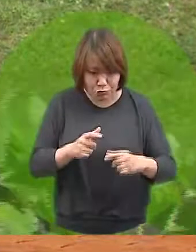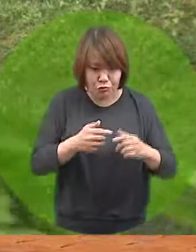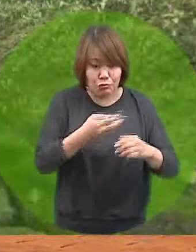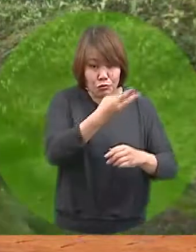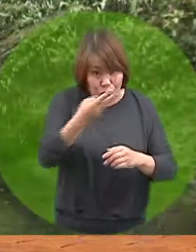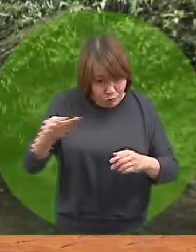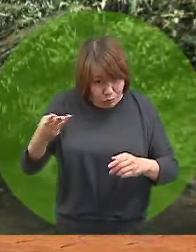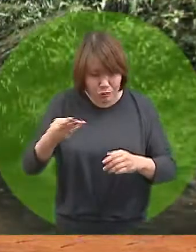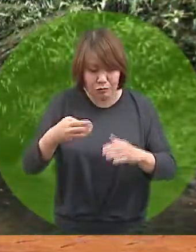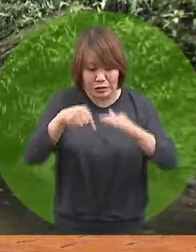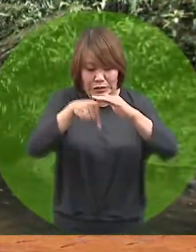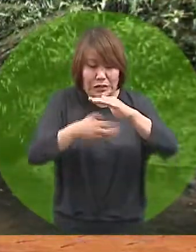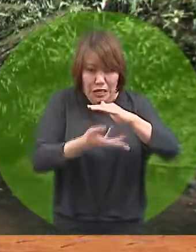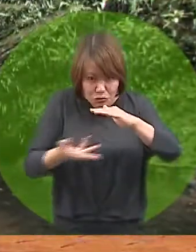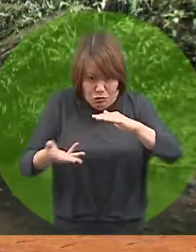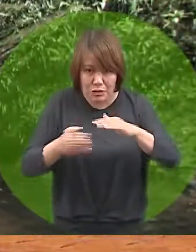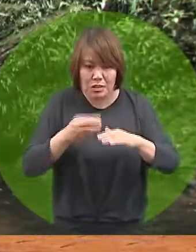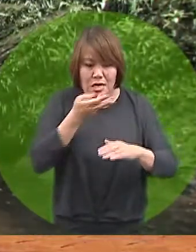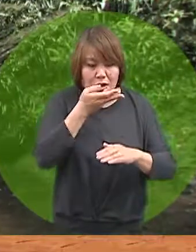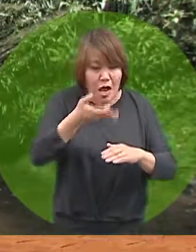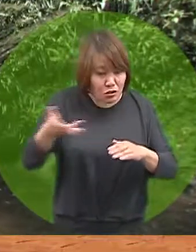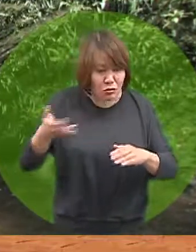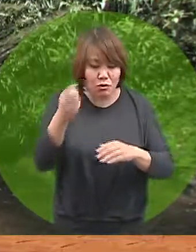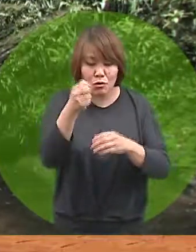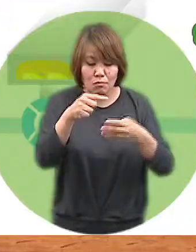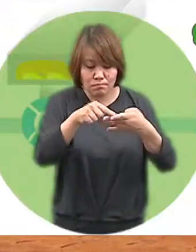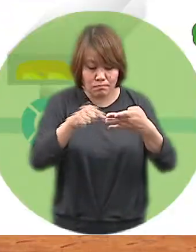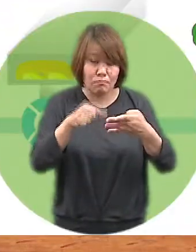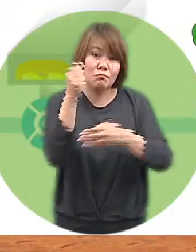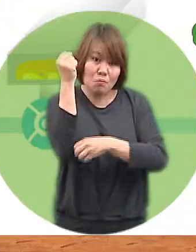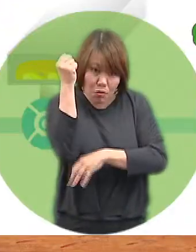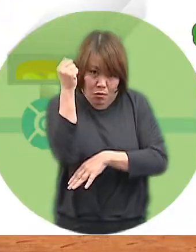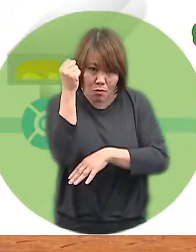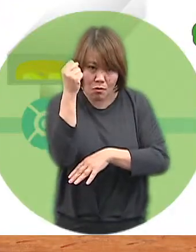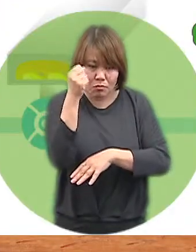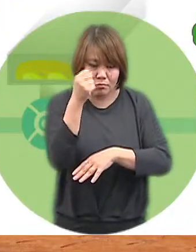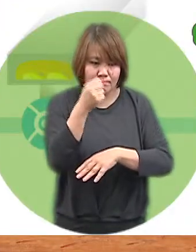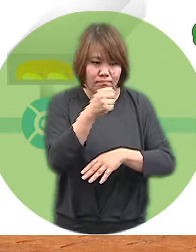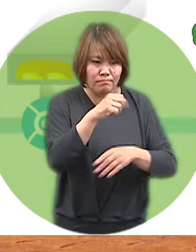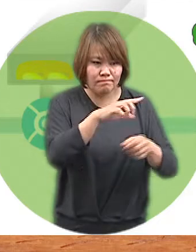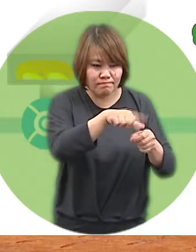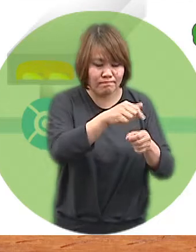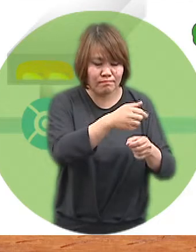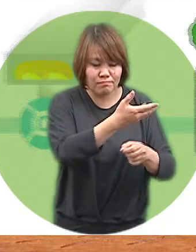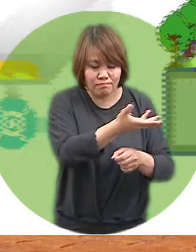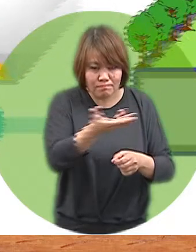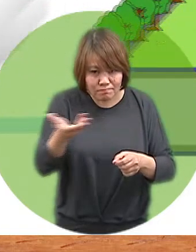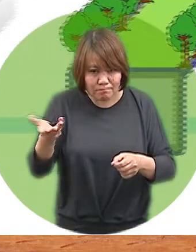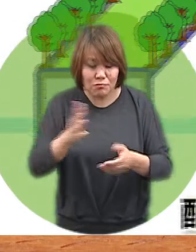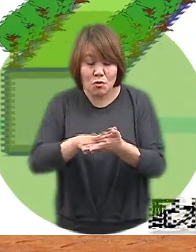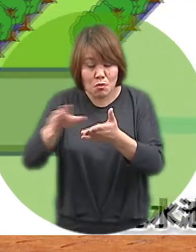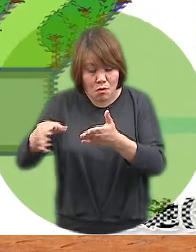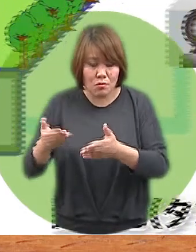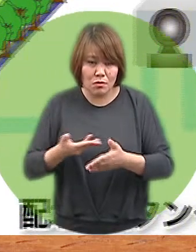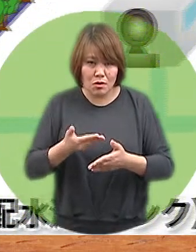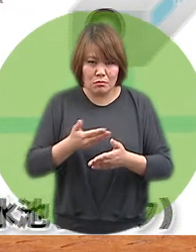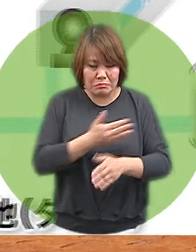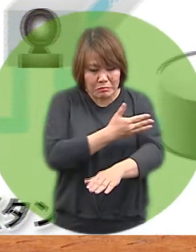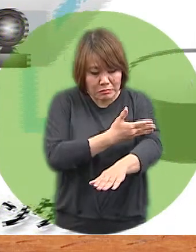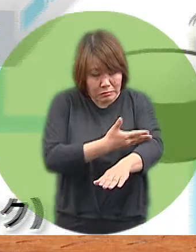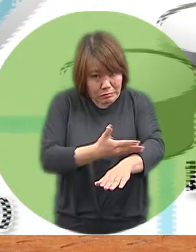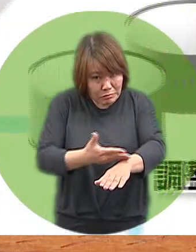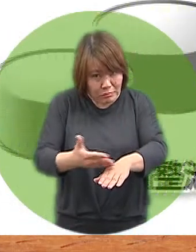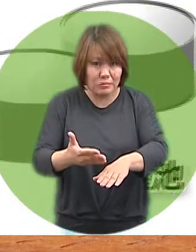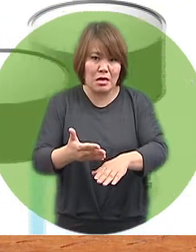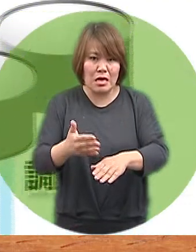水、地下水、海水を水源とし、各地の浄水場へ運ばれると、多くの工程を経て